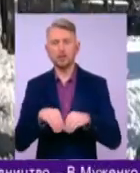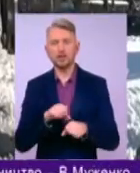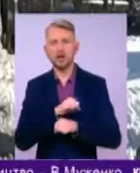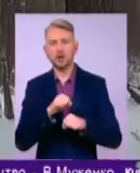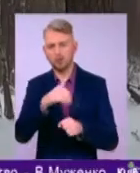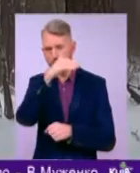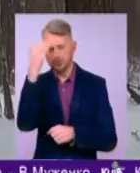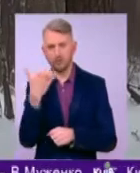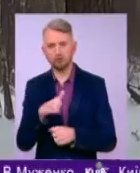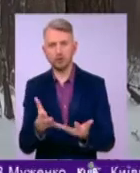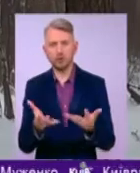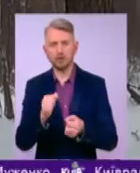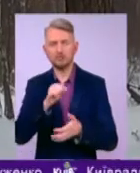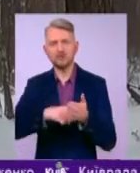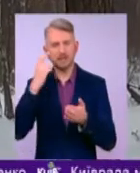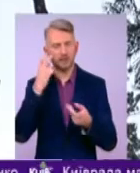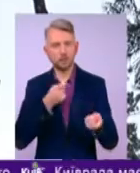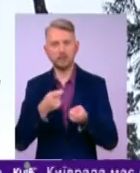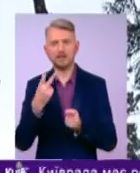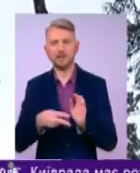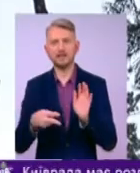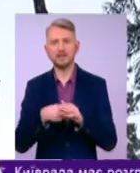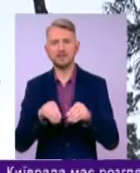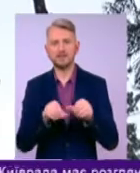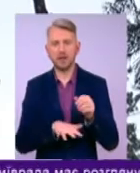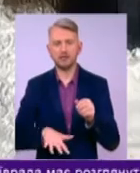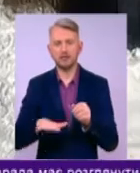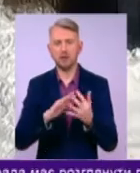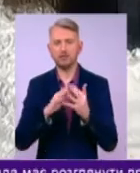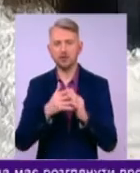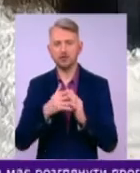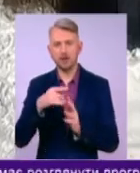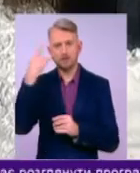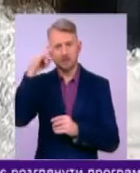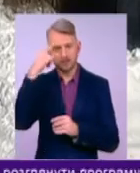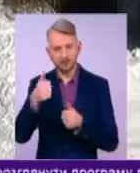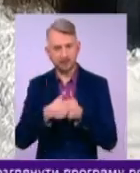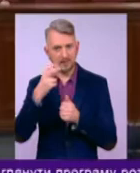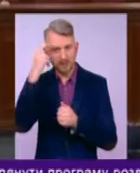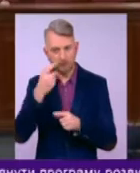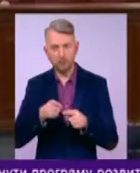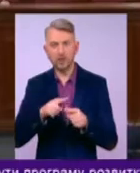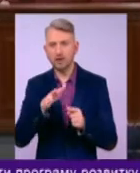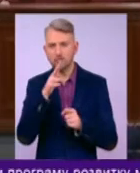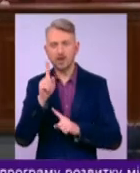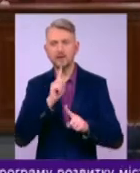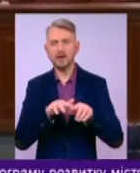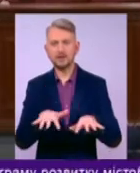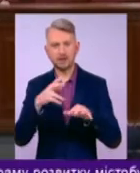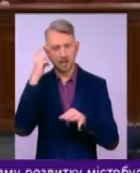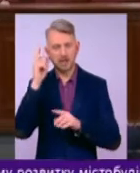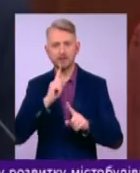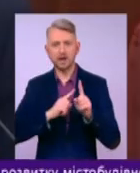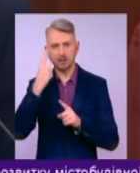Небесної Сотні отримали від столичної влади 27 земельних ділянок у селищі Биківня під Києвом. Про це під час засідання Київради повідомив мер